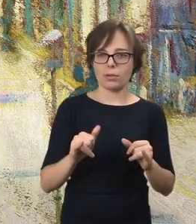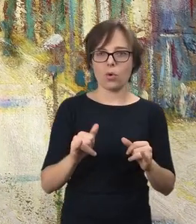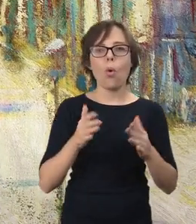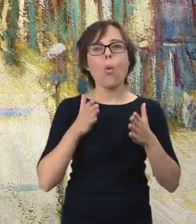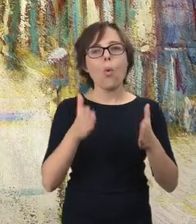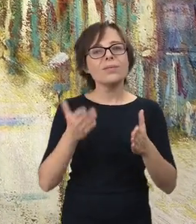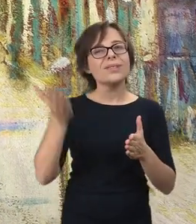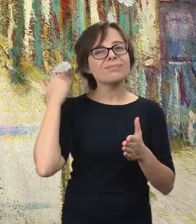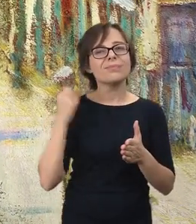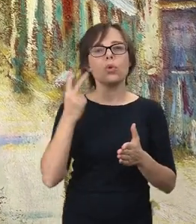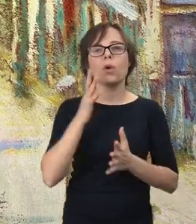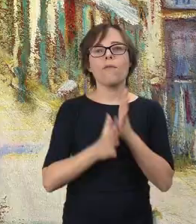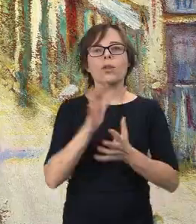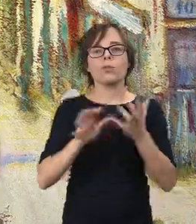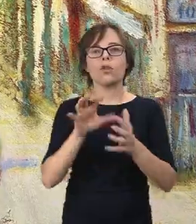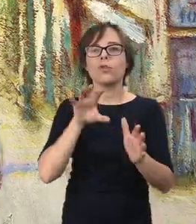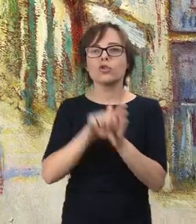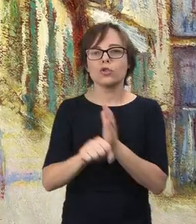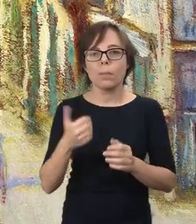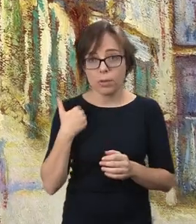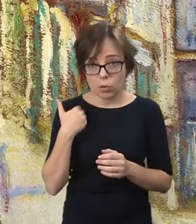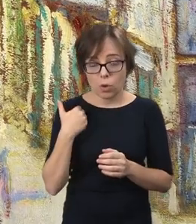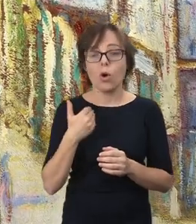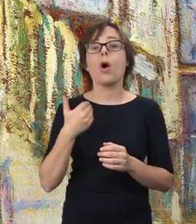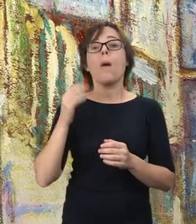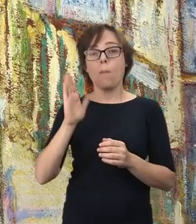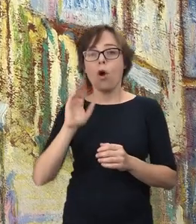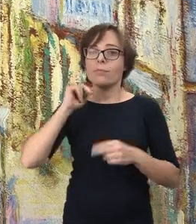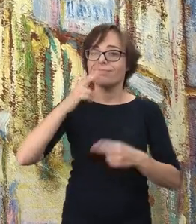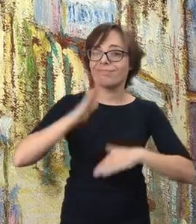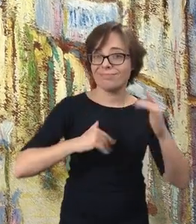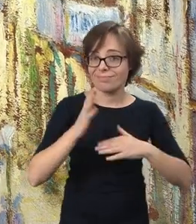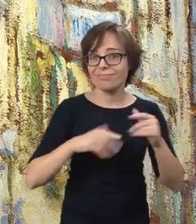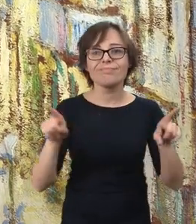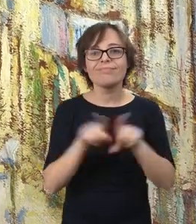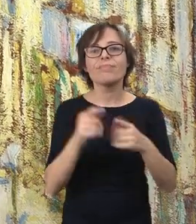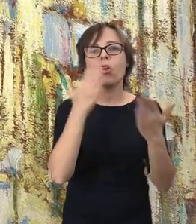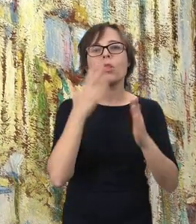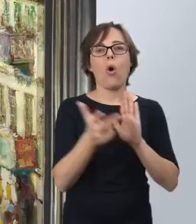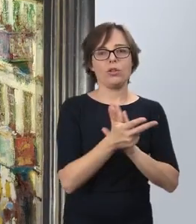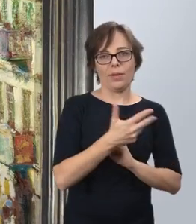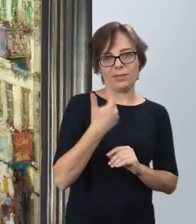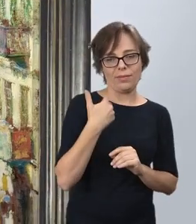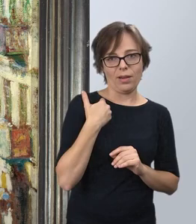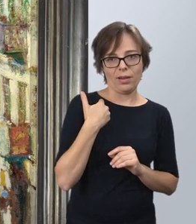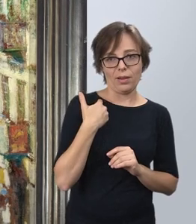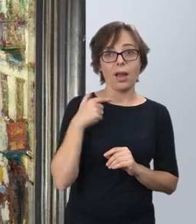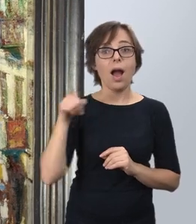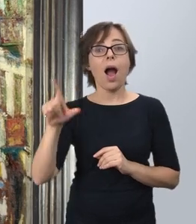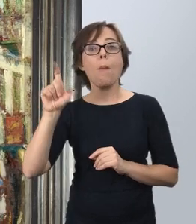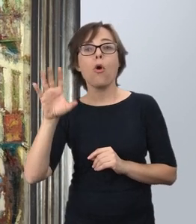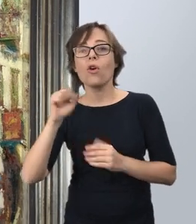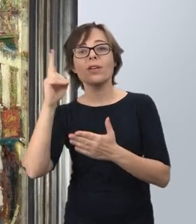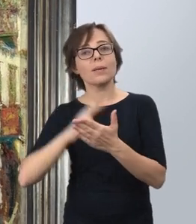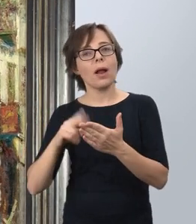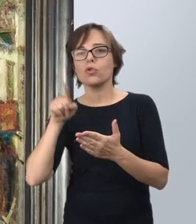Ulica, zniszczona podczas II Wojny Światowej, została odbudowana według jej wyglądu z XVIII wieku, a nie taka, jaką